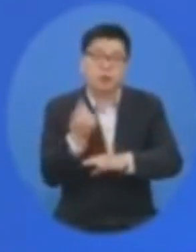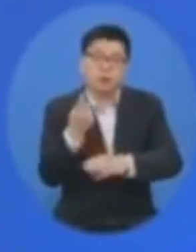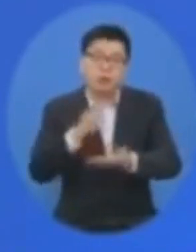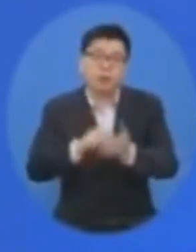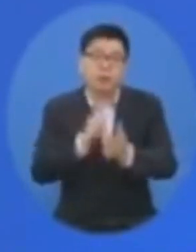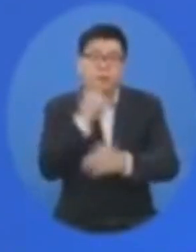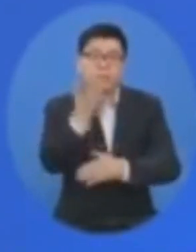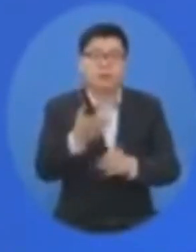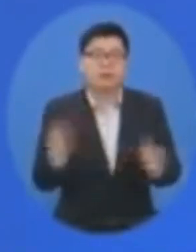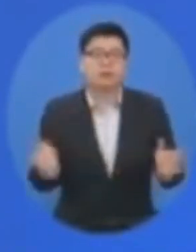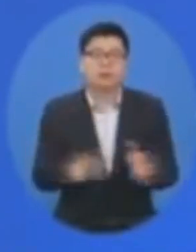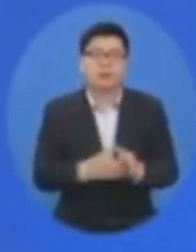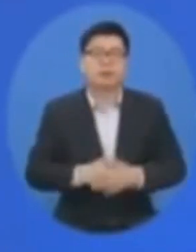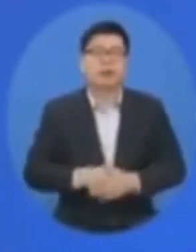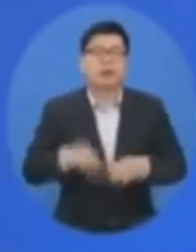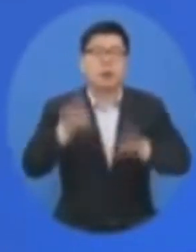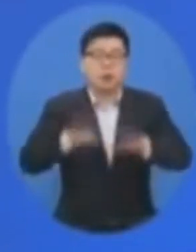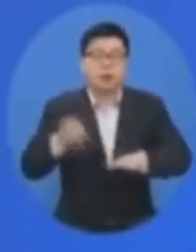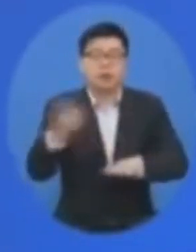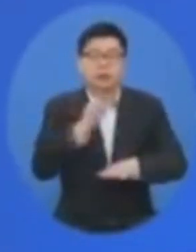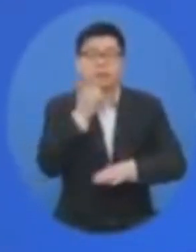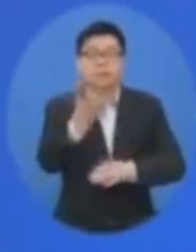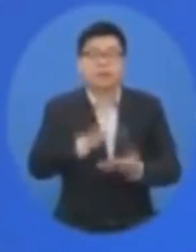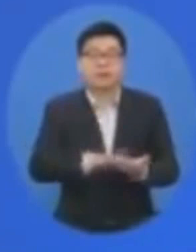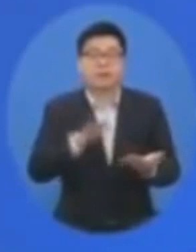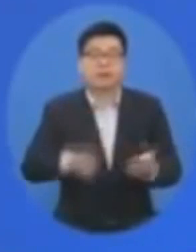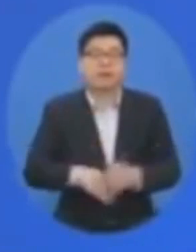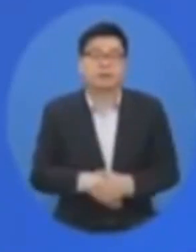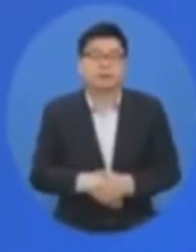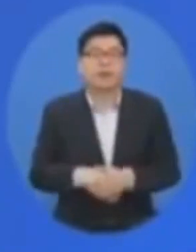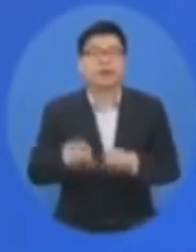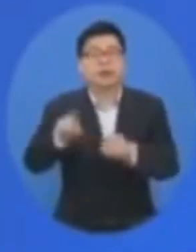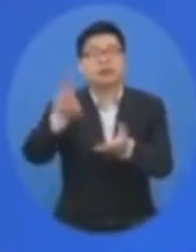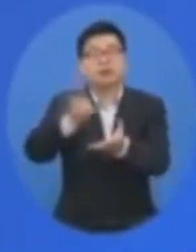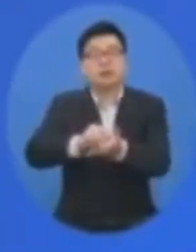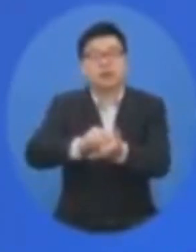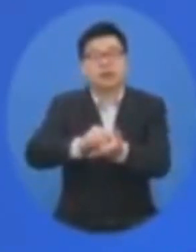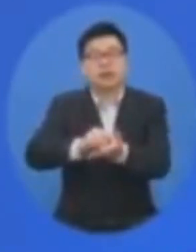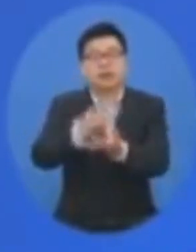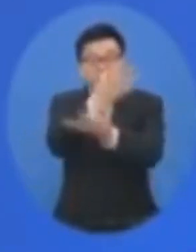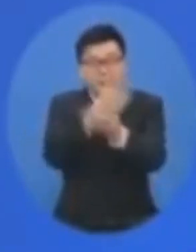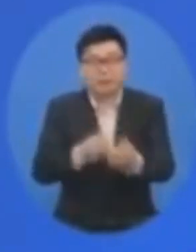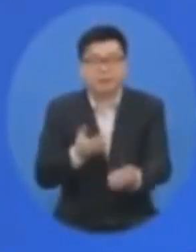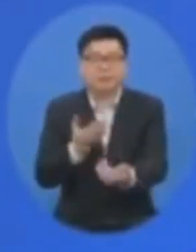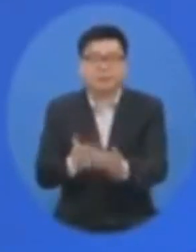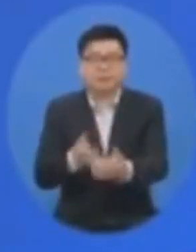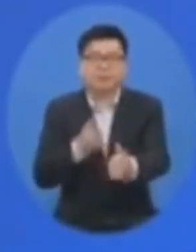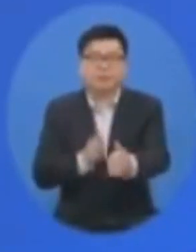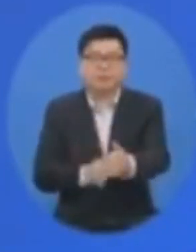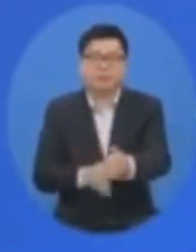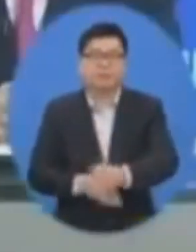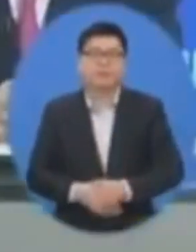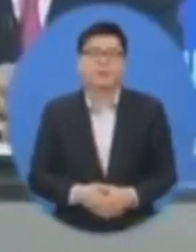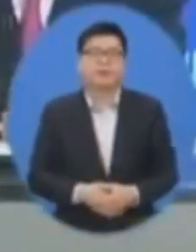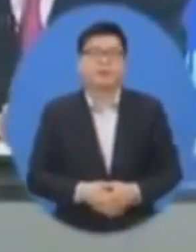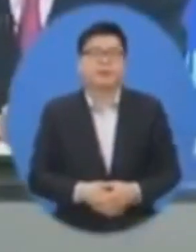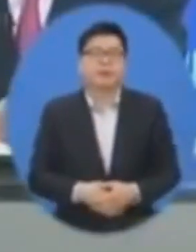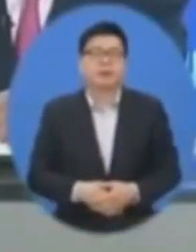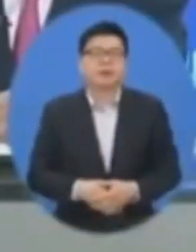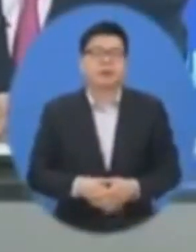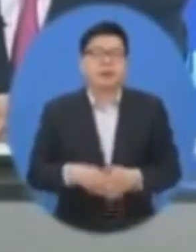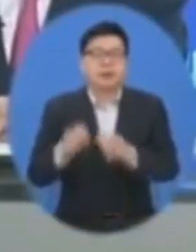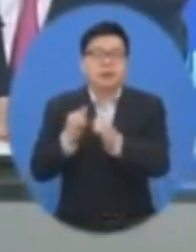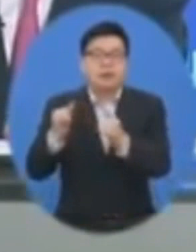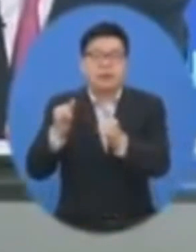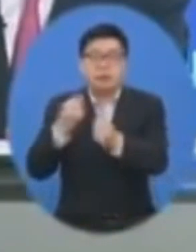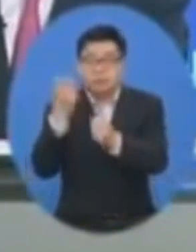수차례 말씀드렸습니다. 오늘 다시 말씀드릴 테니까 그거 좀 용서해 주시기 바랍니다. 예, 여론조사